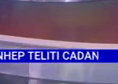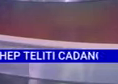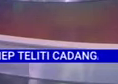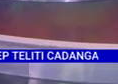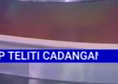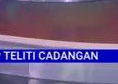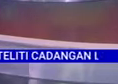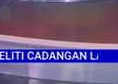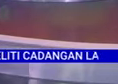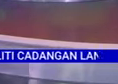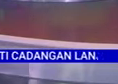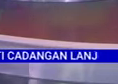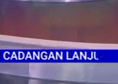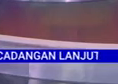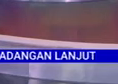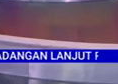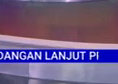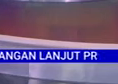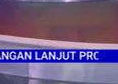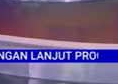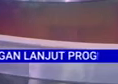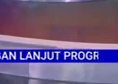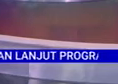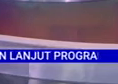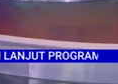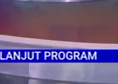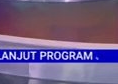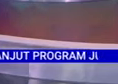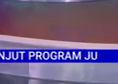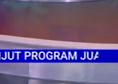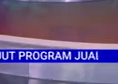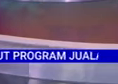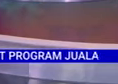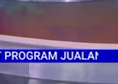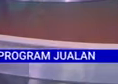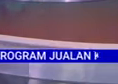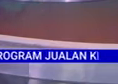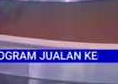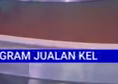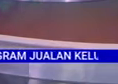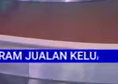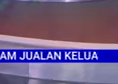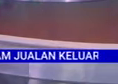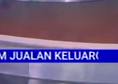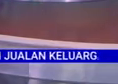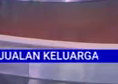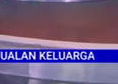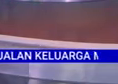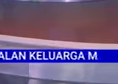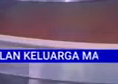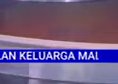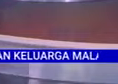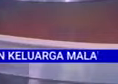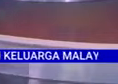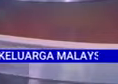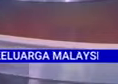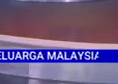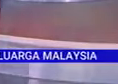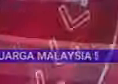lintas langsung gadis Rawa Sabah dan Pahang turut mengisi laporan tentang ini terus Setia sejauh sama